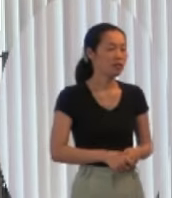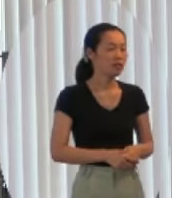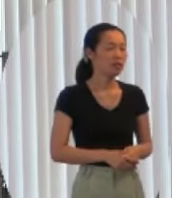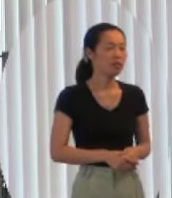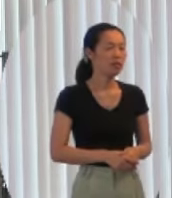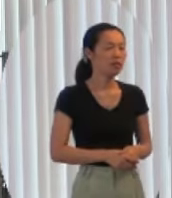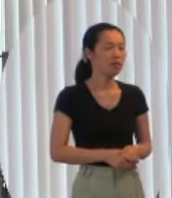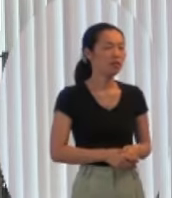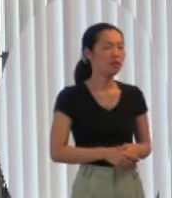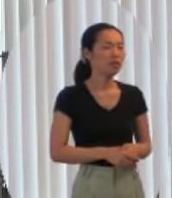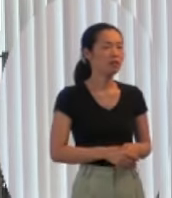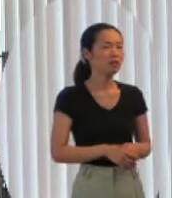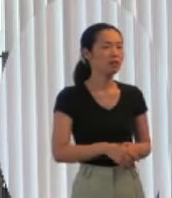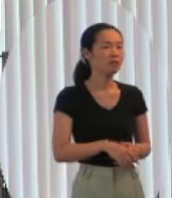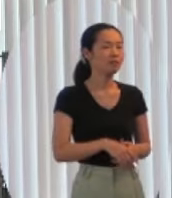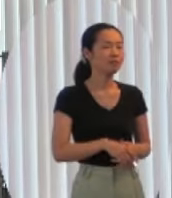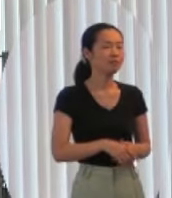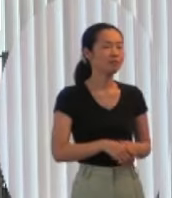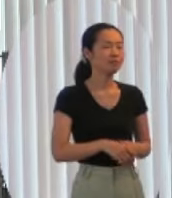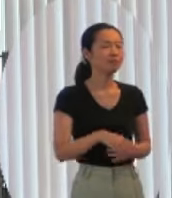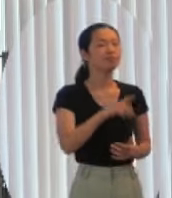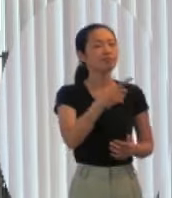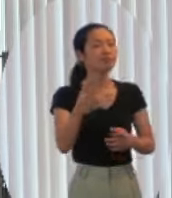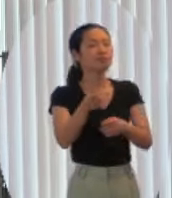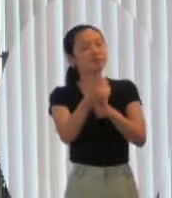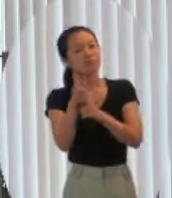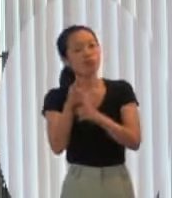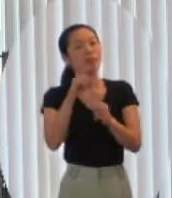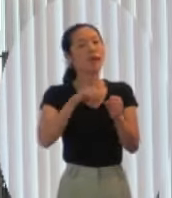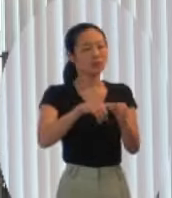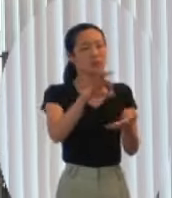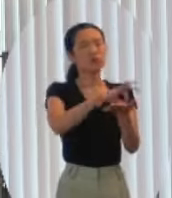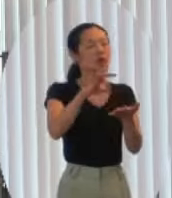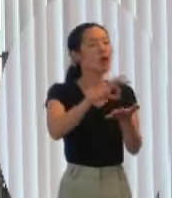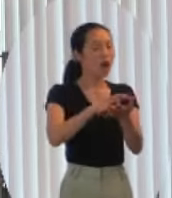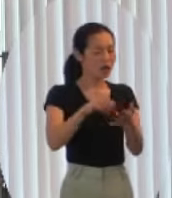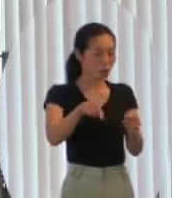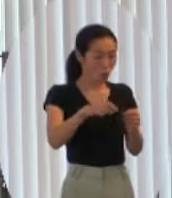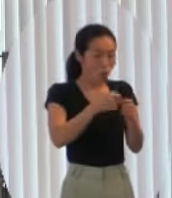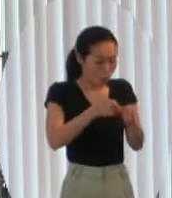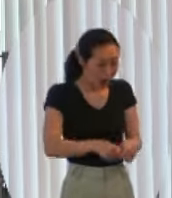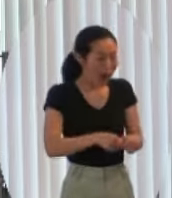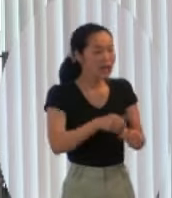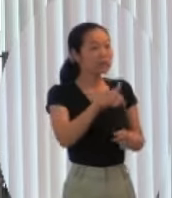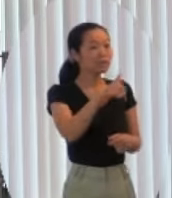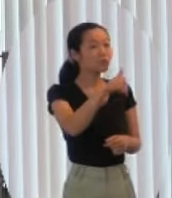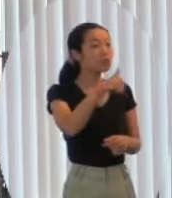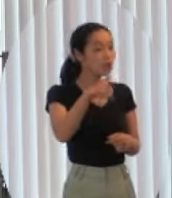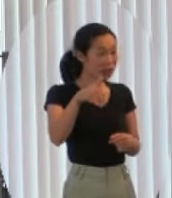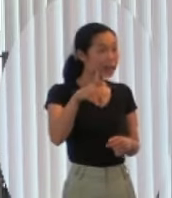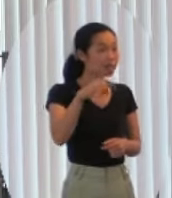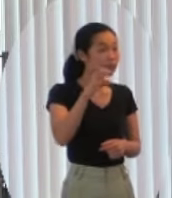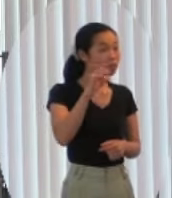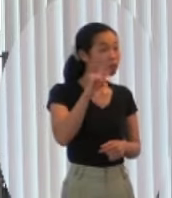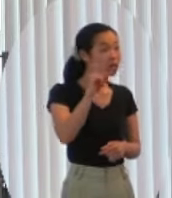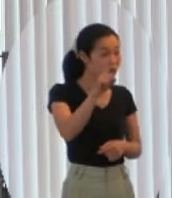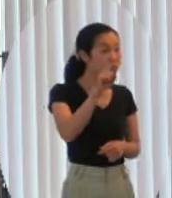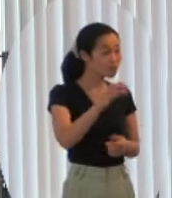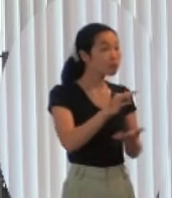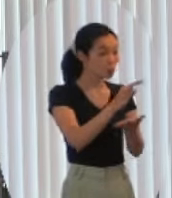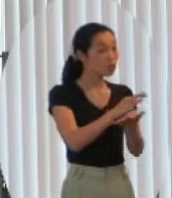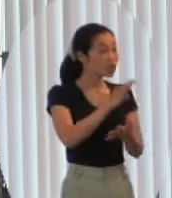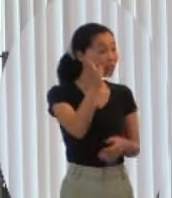戦闘機であるとか、あるいは他の武器のために使われる部品を日本から輸出するということ